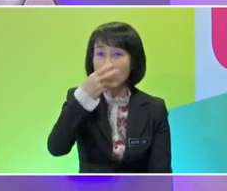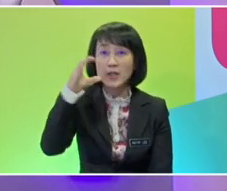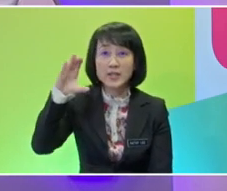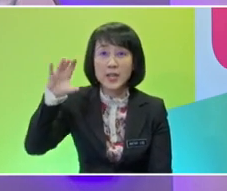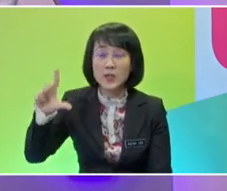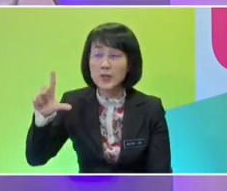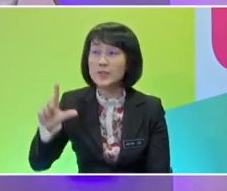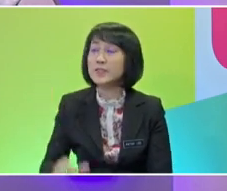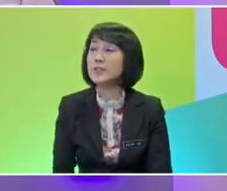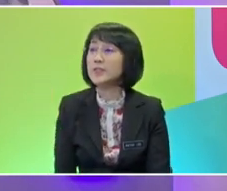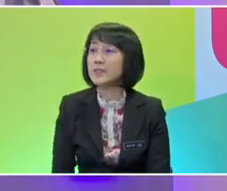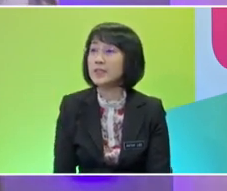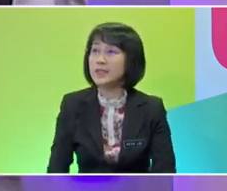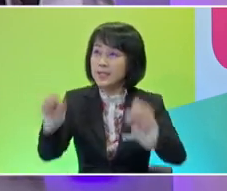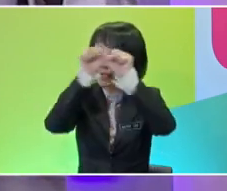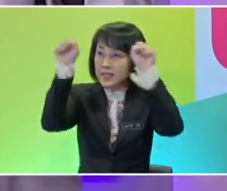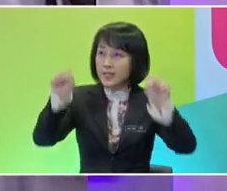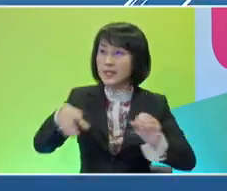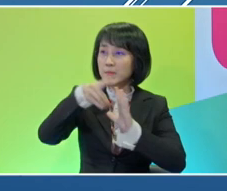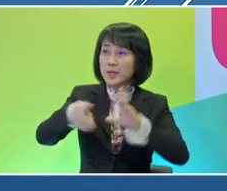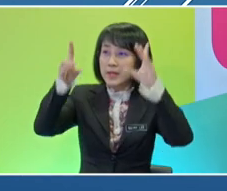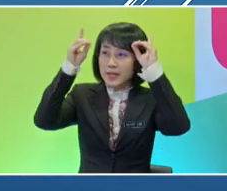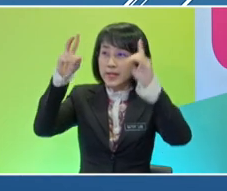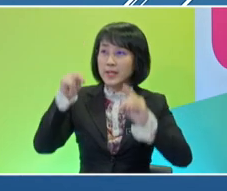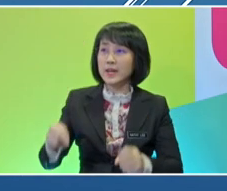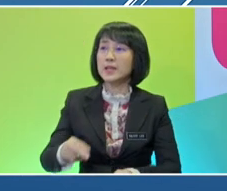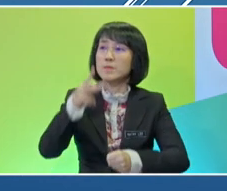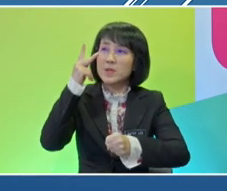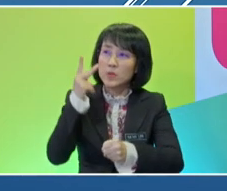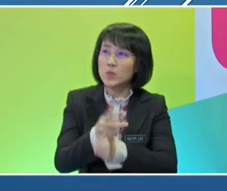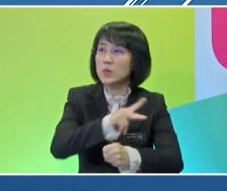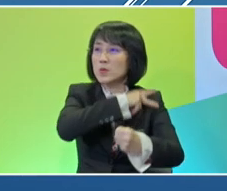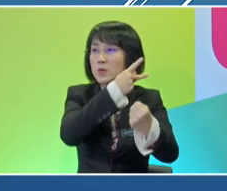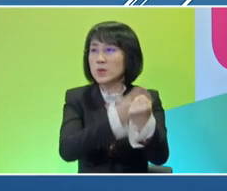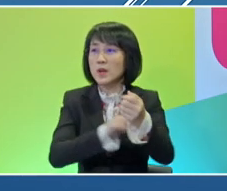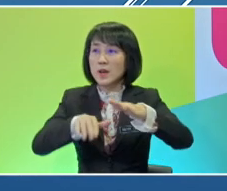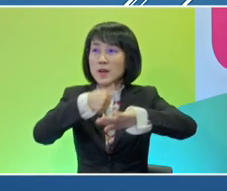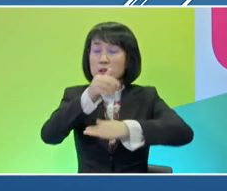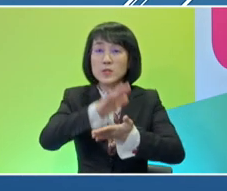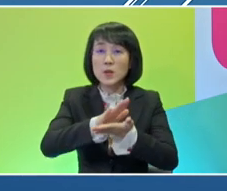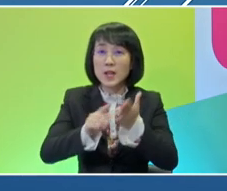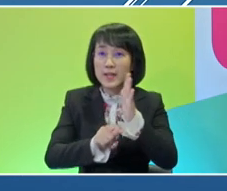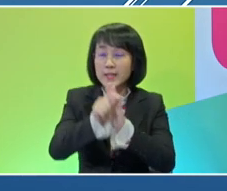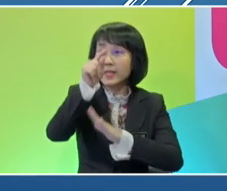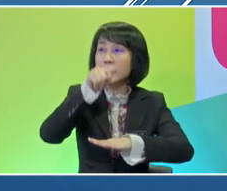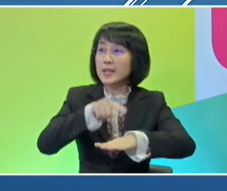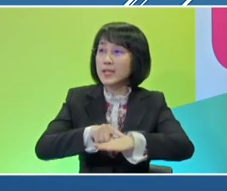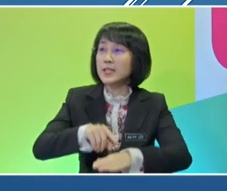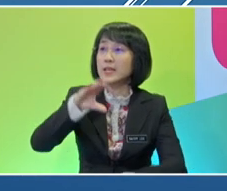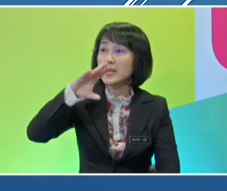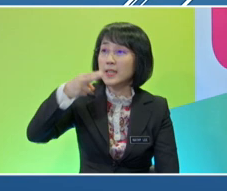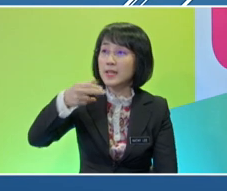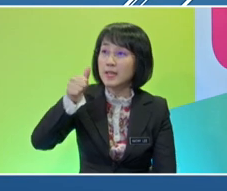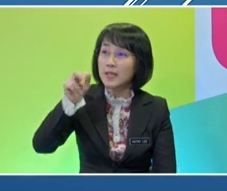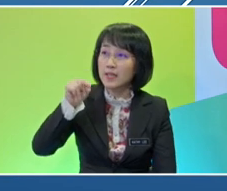kosiki oleh Adik Pasha tadi sistem pendidikan diperkukuh dengan menumbuhkan sekolah tinggi di chang'an eee Cang an nah di sekolah tinggi mungkin